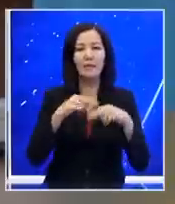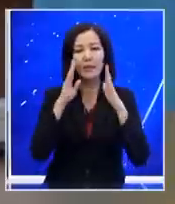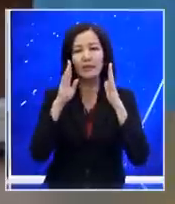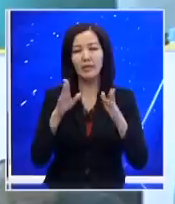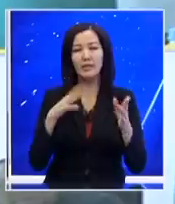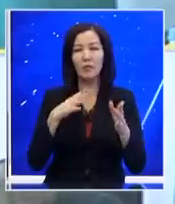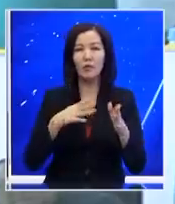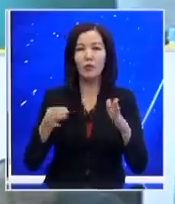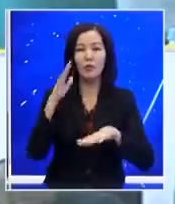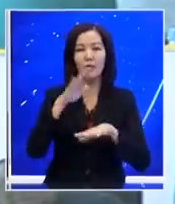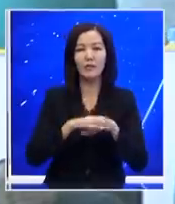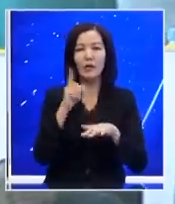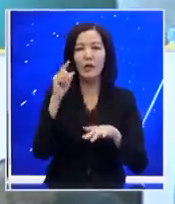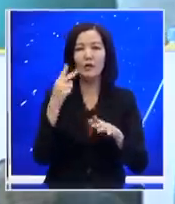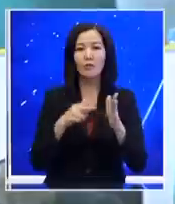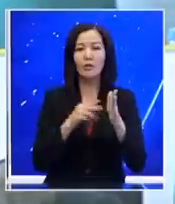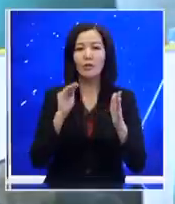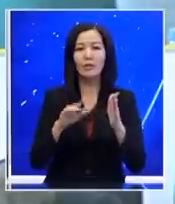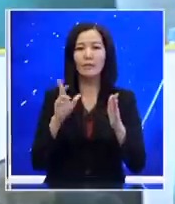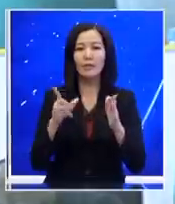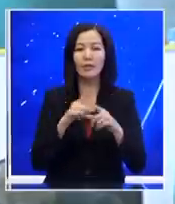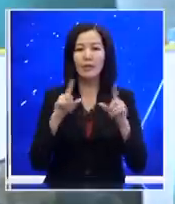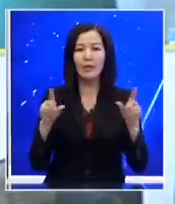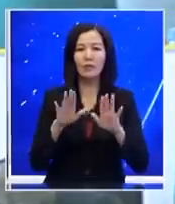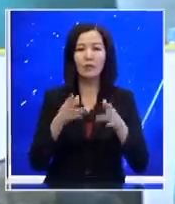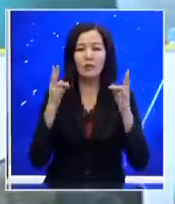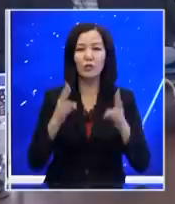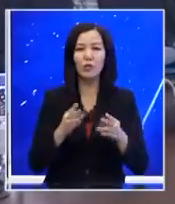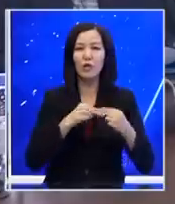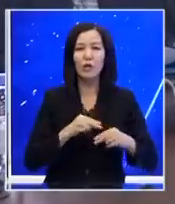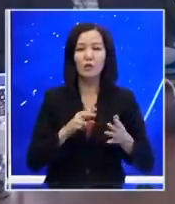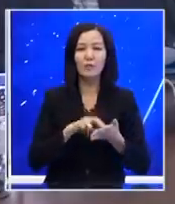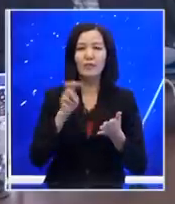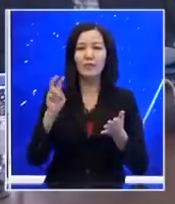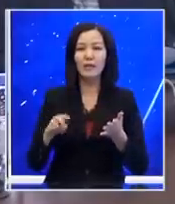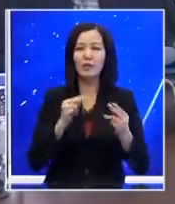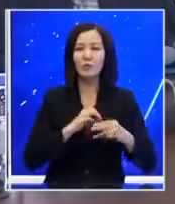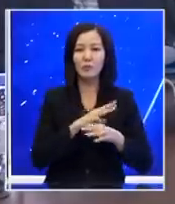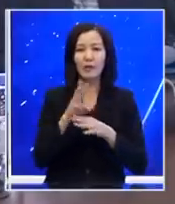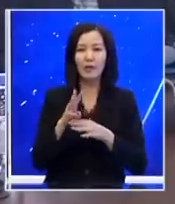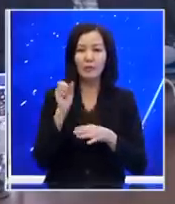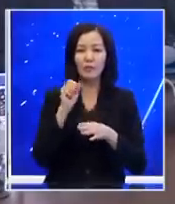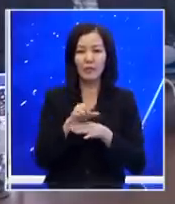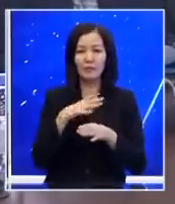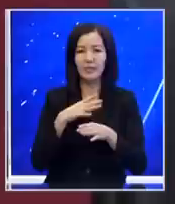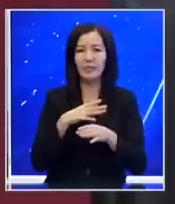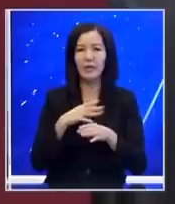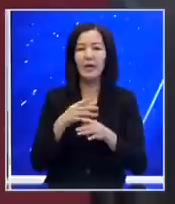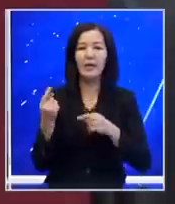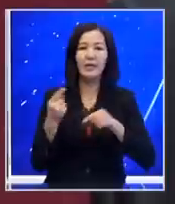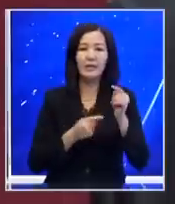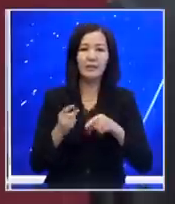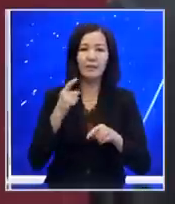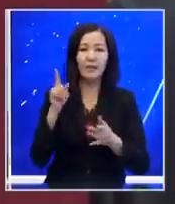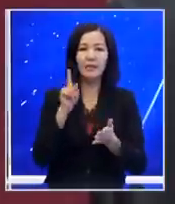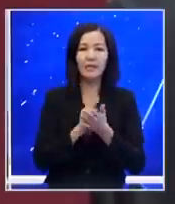қалмады. Амандық Ғабасұлы 127 000 субъектінің төтенше жағдайдағы жұмыссыз қалғандарын жұмыспен қамтуды тапсырды. Жеке кәсібиелерін